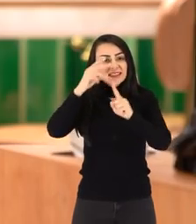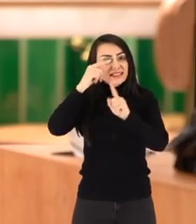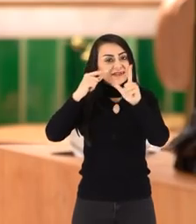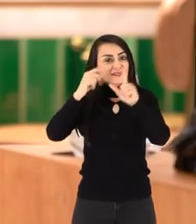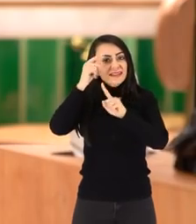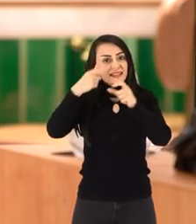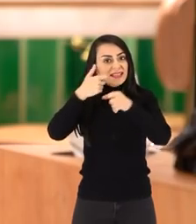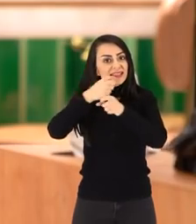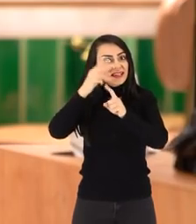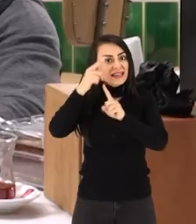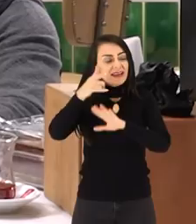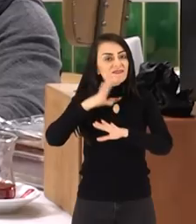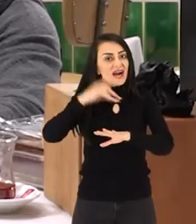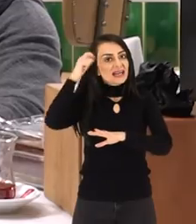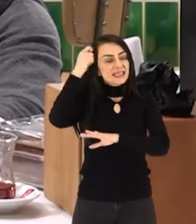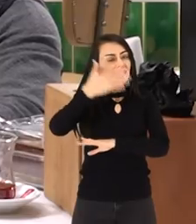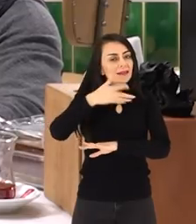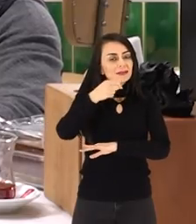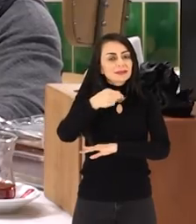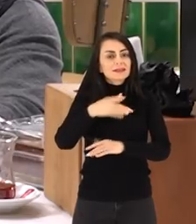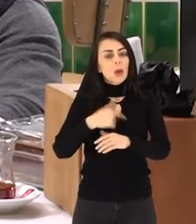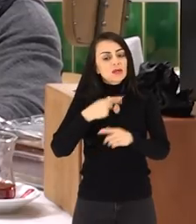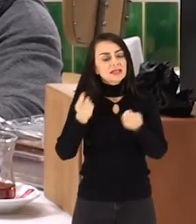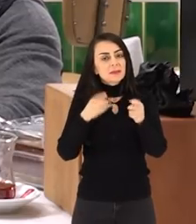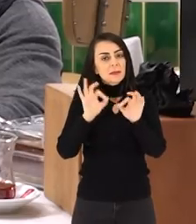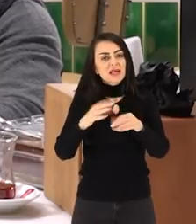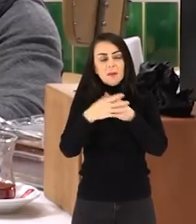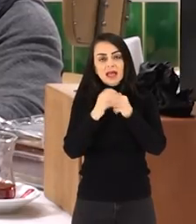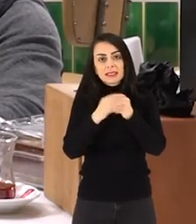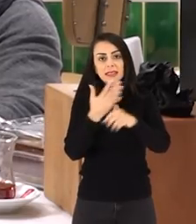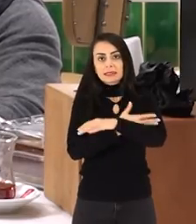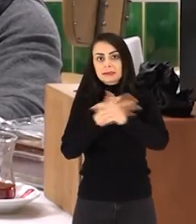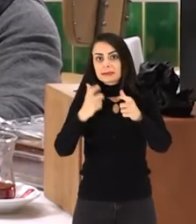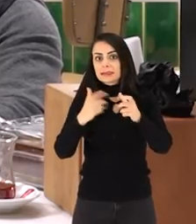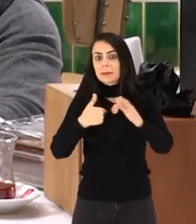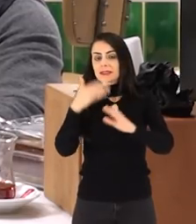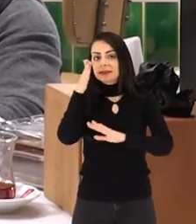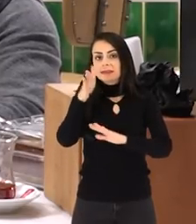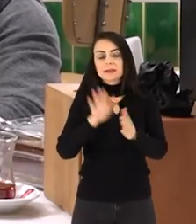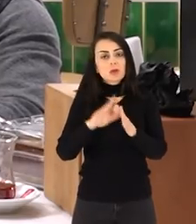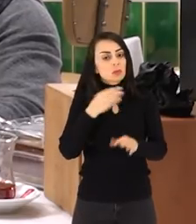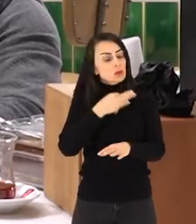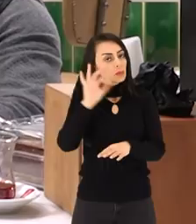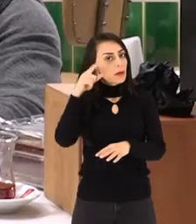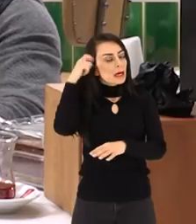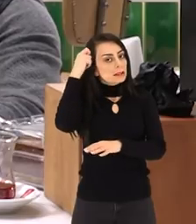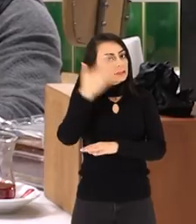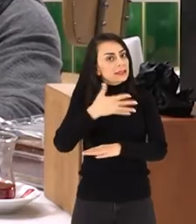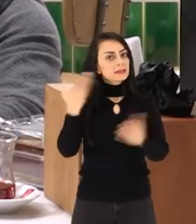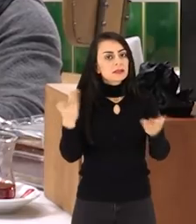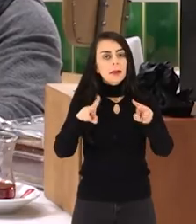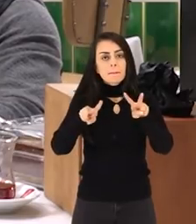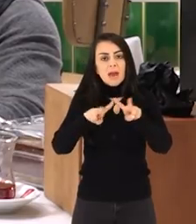İşti değil mi ya? Yani çok acayipti evet gerçekten. Onun da dönüşü çok şey yani garip bir dönüşü olan bir durum.